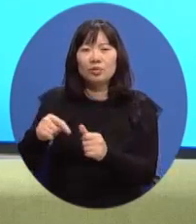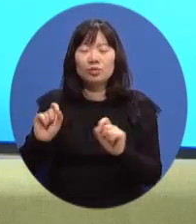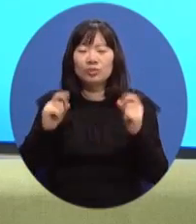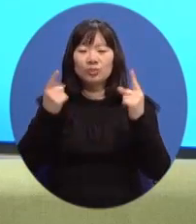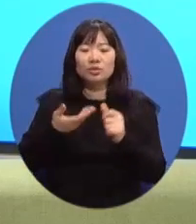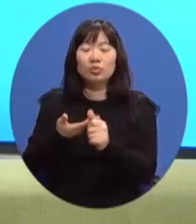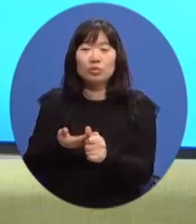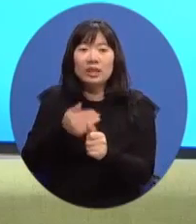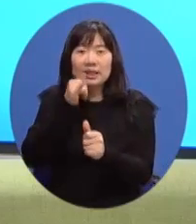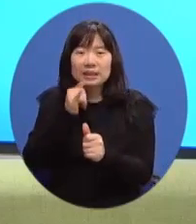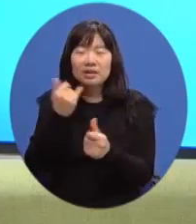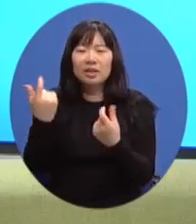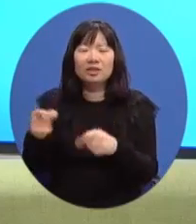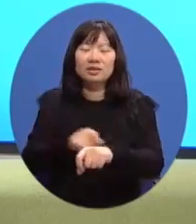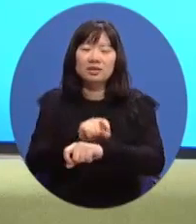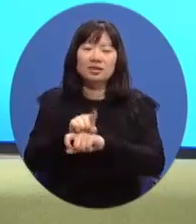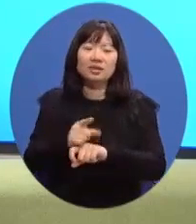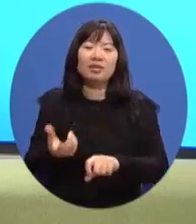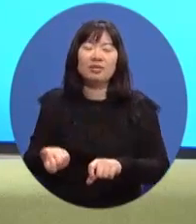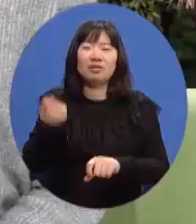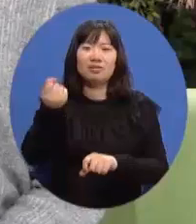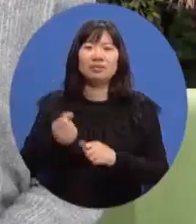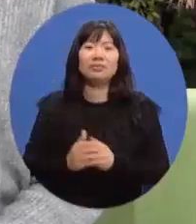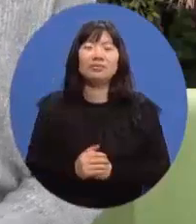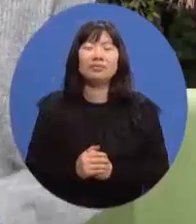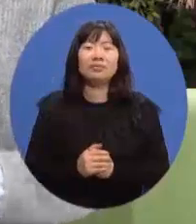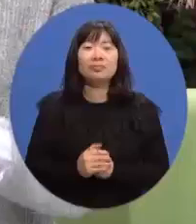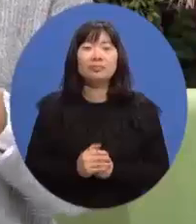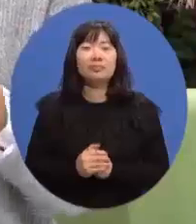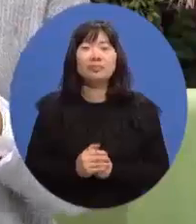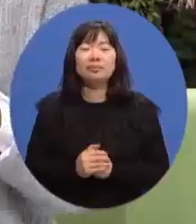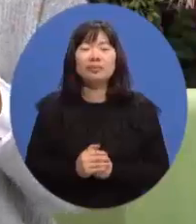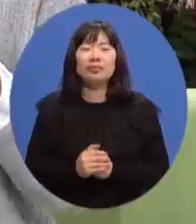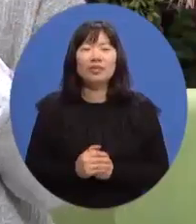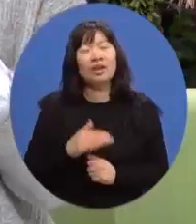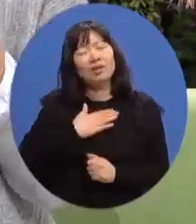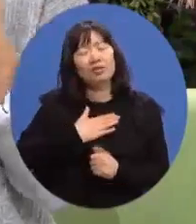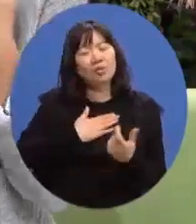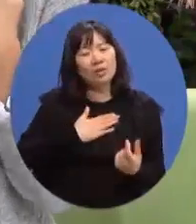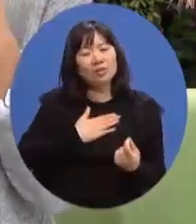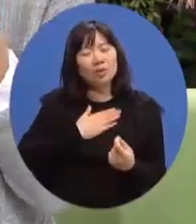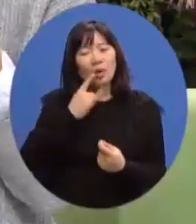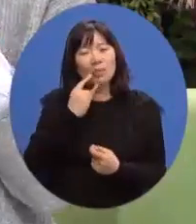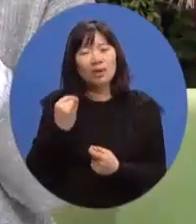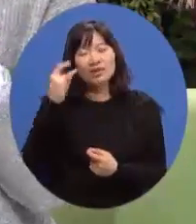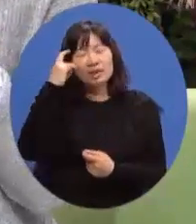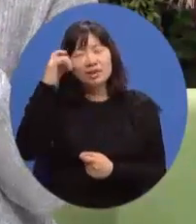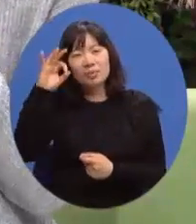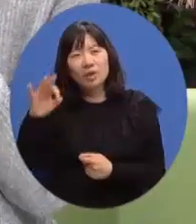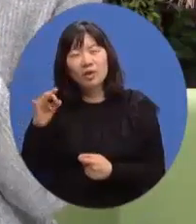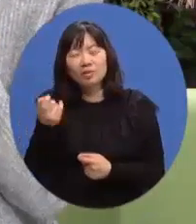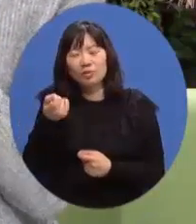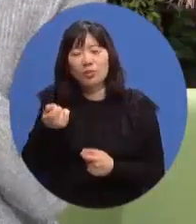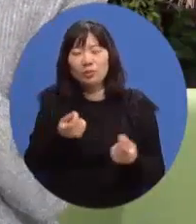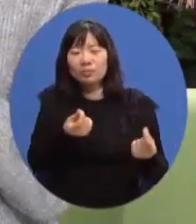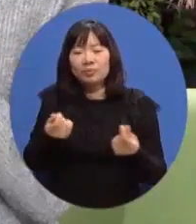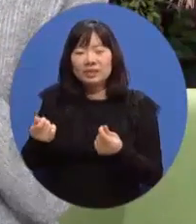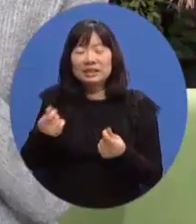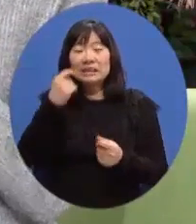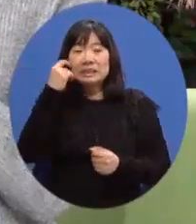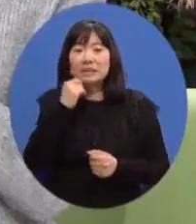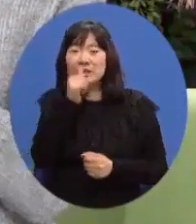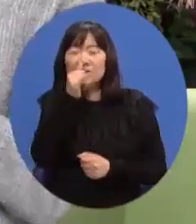동시에 제공하는 그런 특성을 가집니다. 알 것도 같고, 그러니까 엄마들이 생각하기에는 그래도 좀 비슷한 것